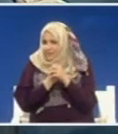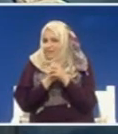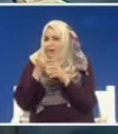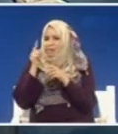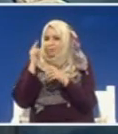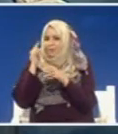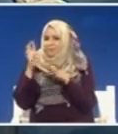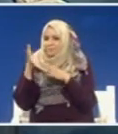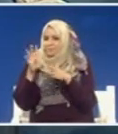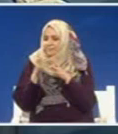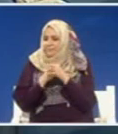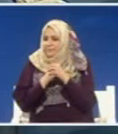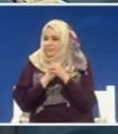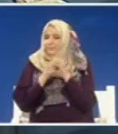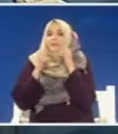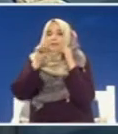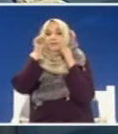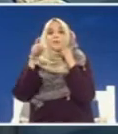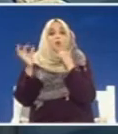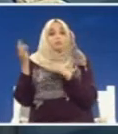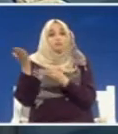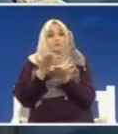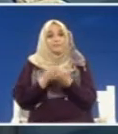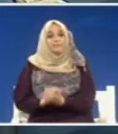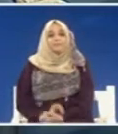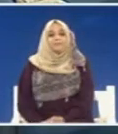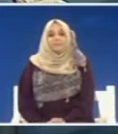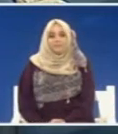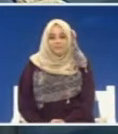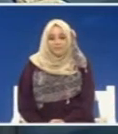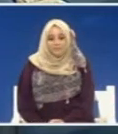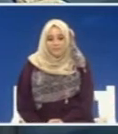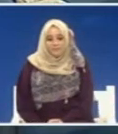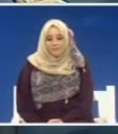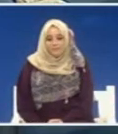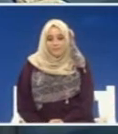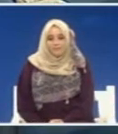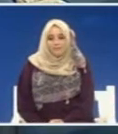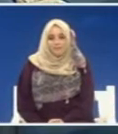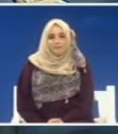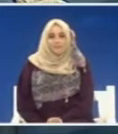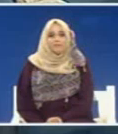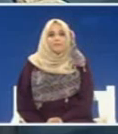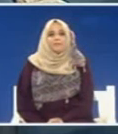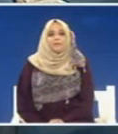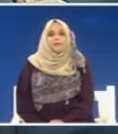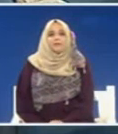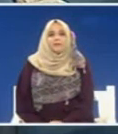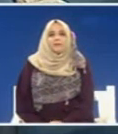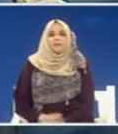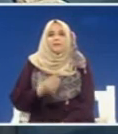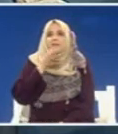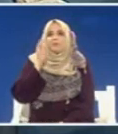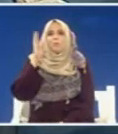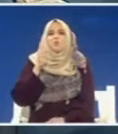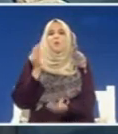عندنا سؤال. نعم حميد. عندي سؤال. إيه تفضل حميد. إذا تفضل. عندنا ما نطلب منكم إن شاء الله تعطينا الدعاء،